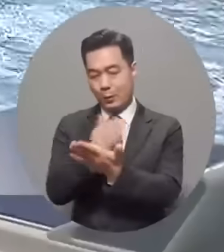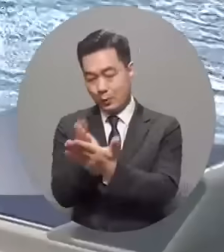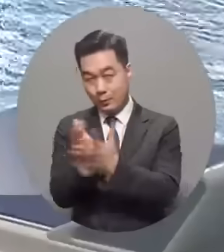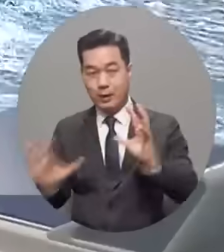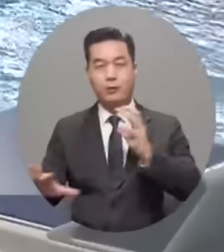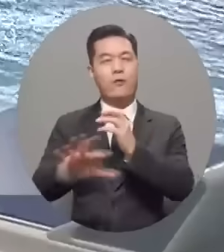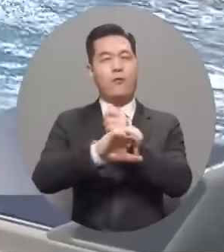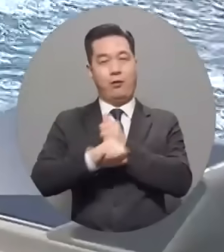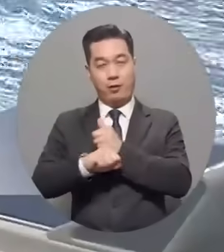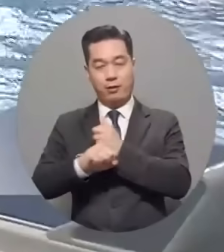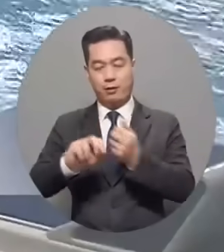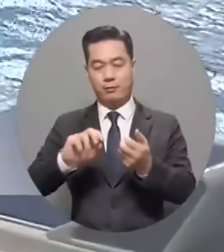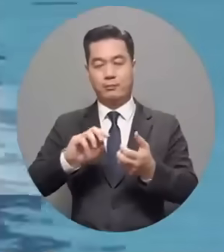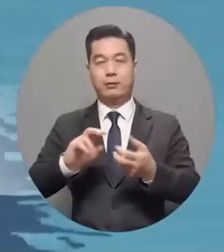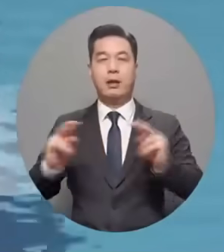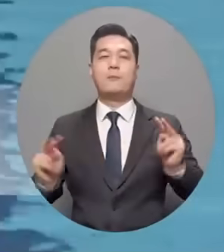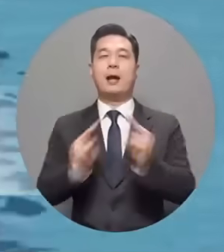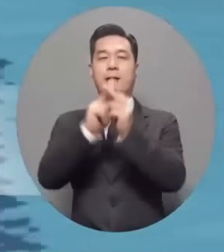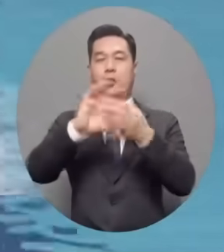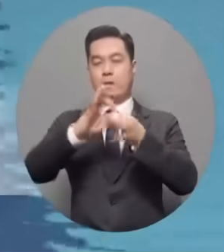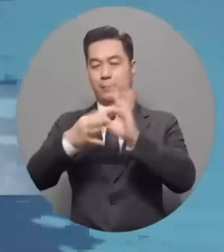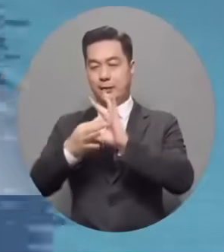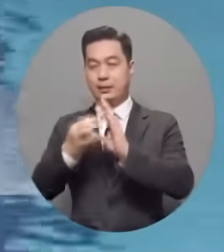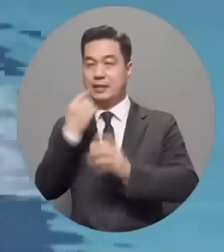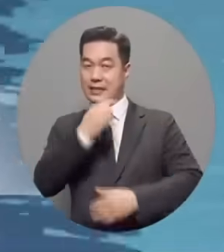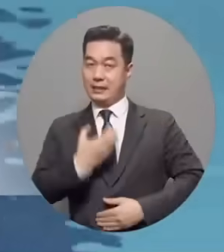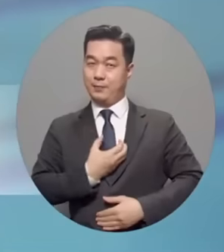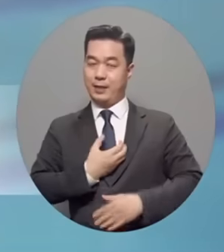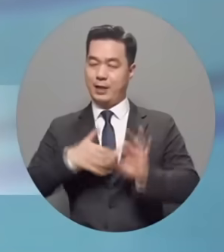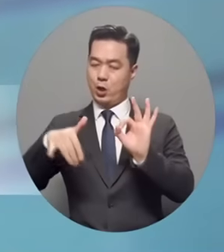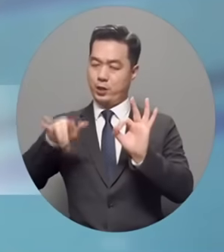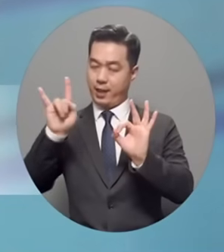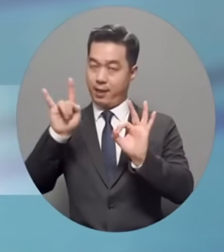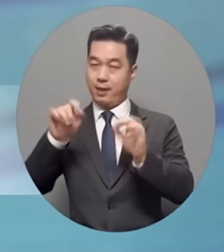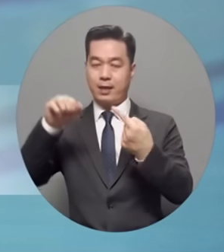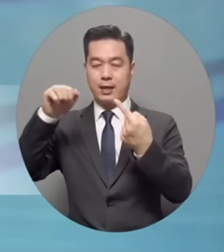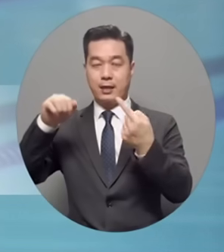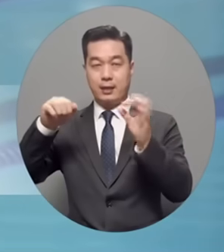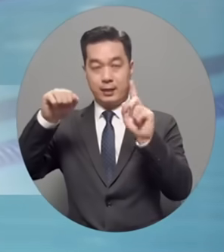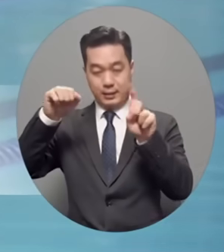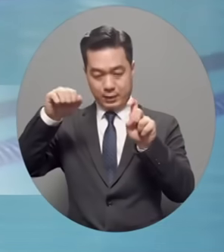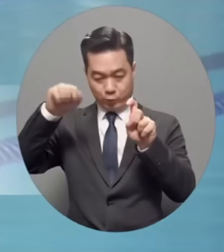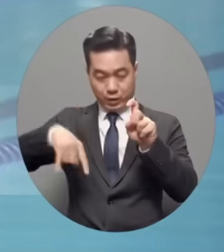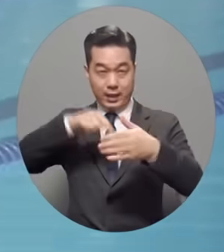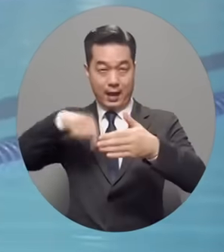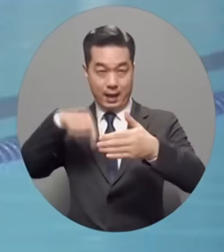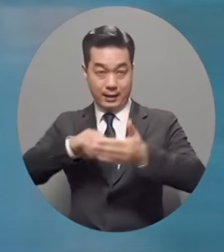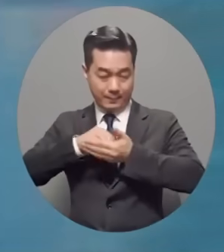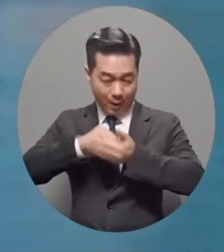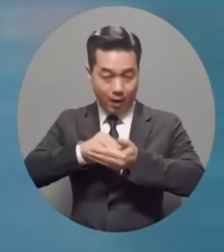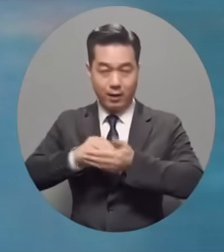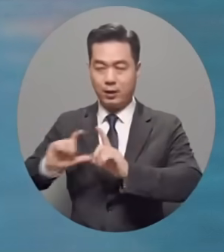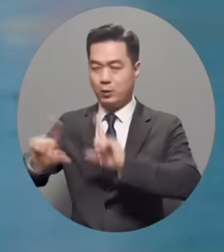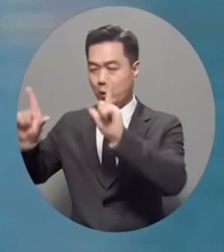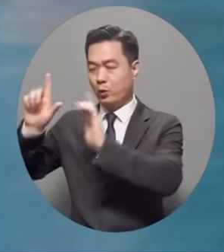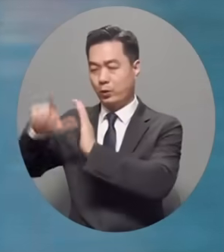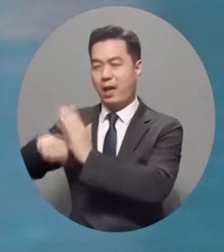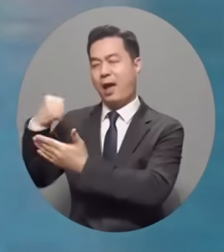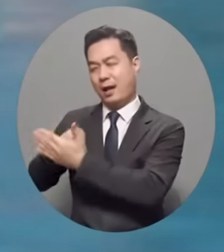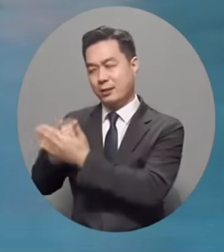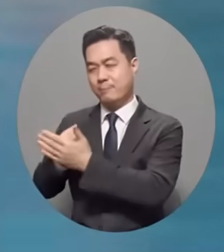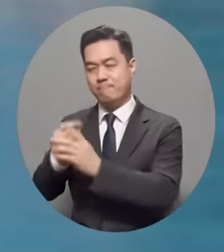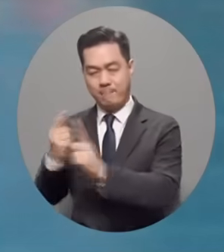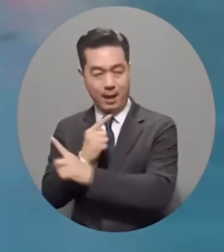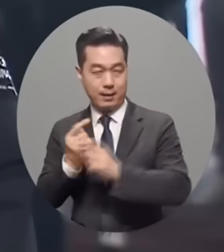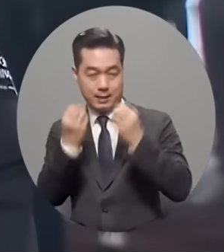선수단은 파리올림픽에서 금메달 10개로 10위권에 진입해 도쿄올림픽의 아쉬움을 털어내겠다는 목표를